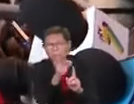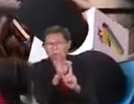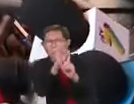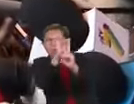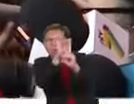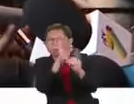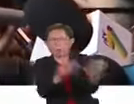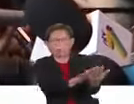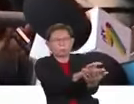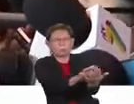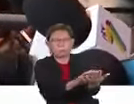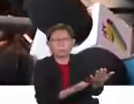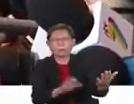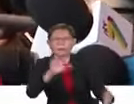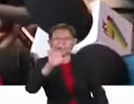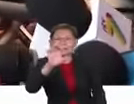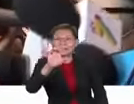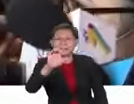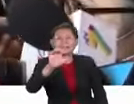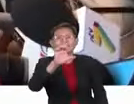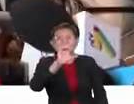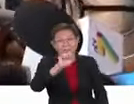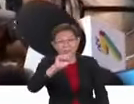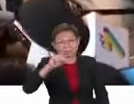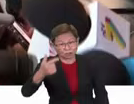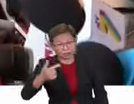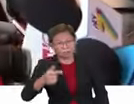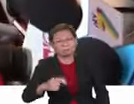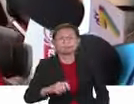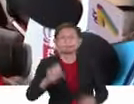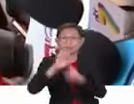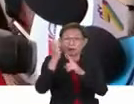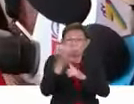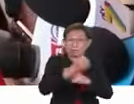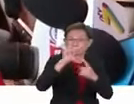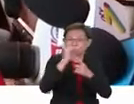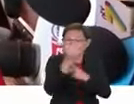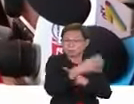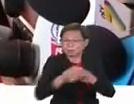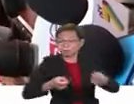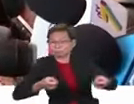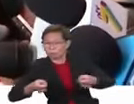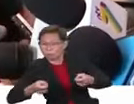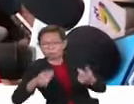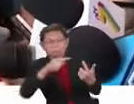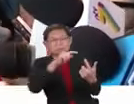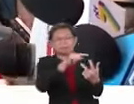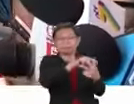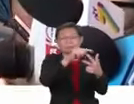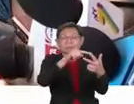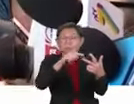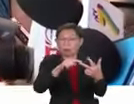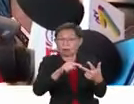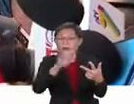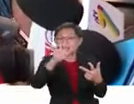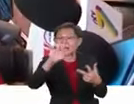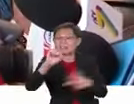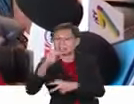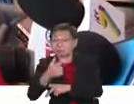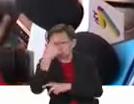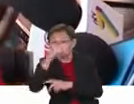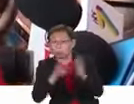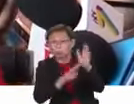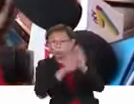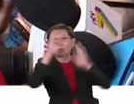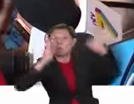berteraskan rangka ESG, Environmental, Social and Governance, untuk memastikan pembangunan ekonomi di